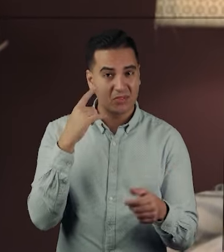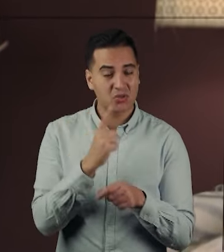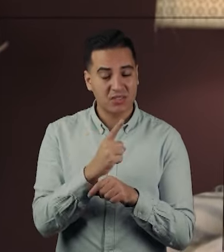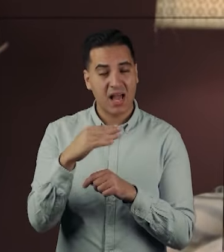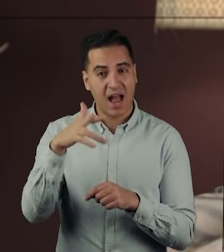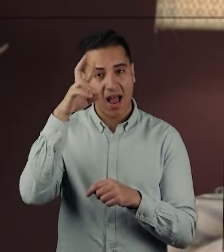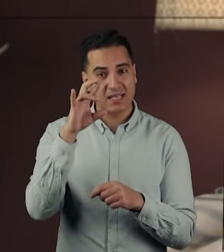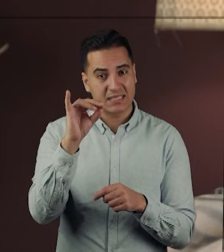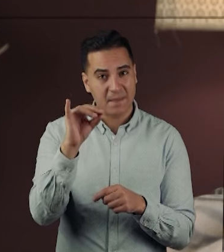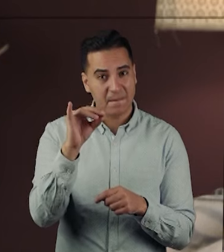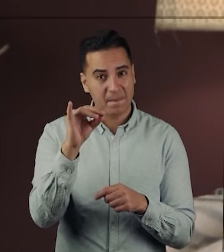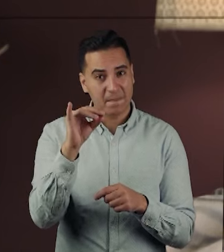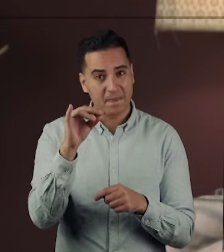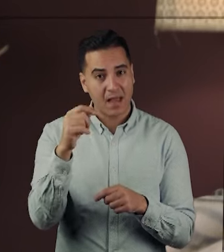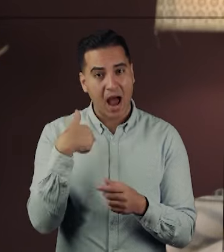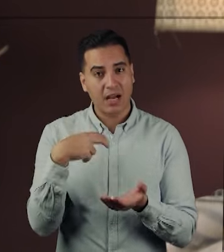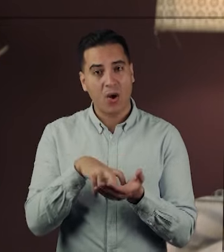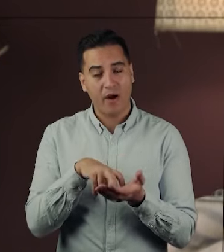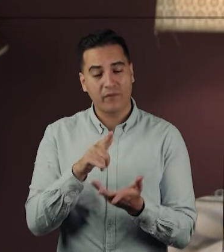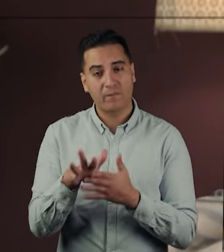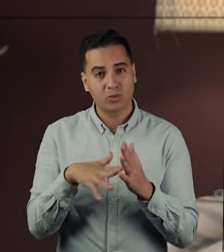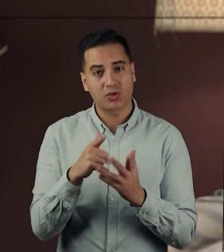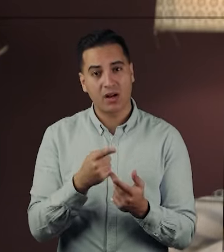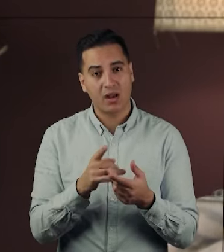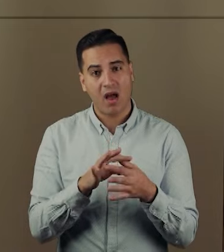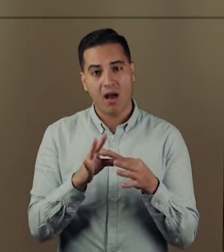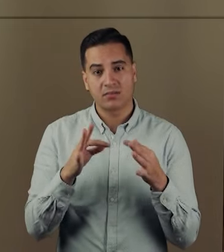ايوه يا استاذ حازم، اللي انا كنت خايف منه حصل.